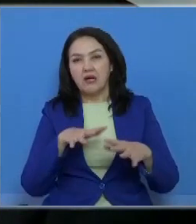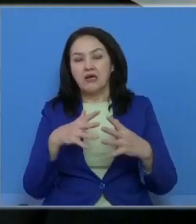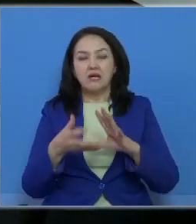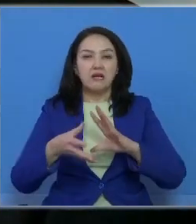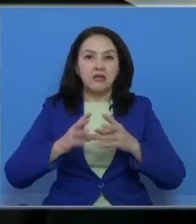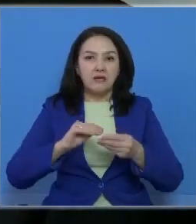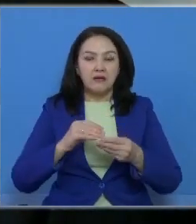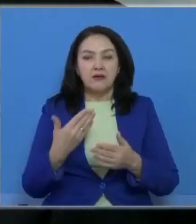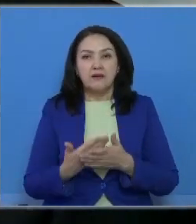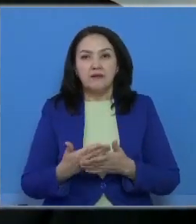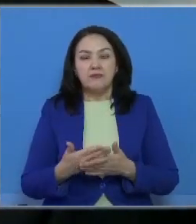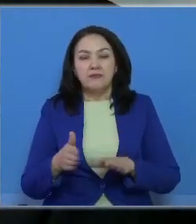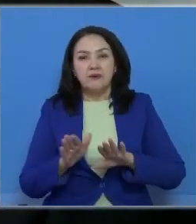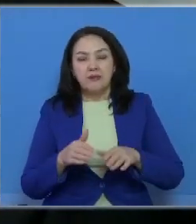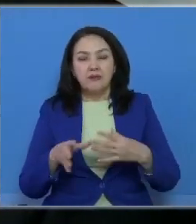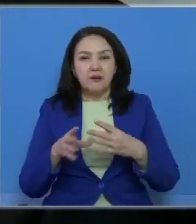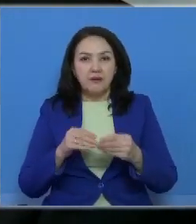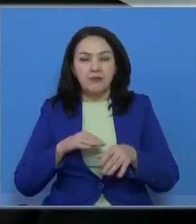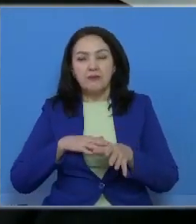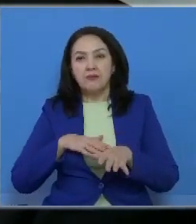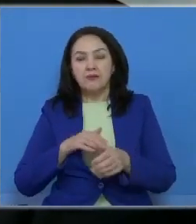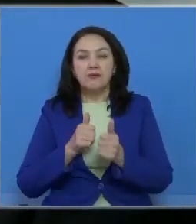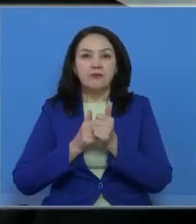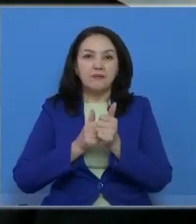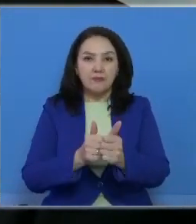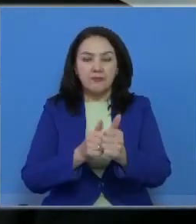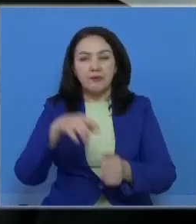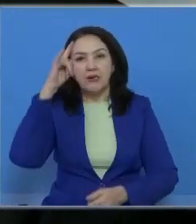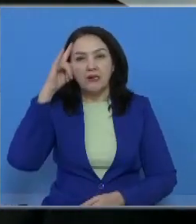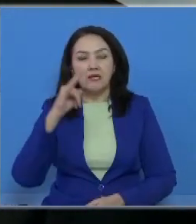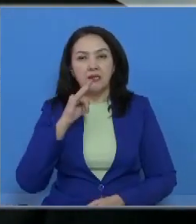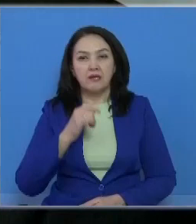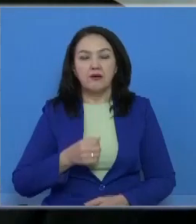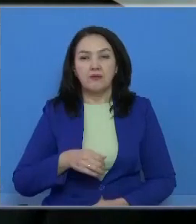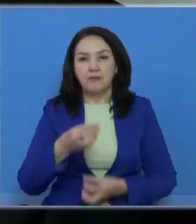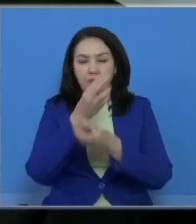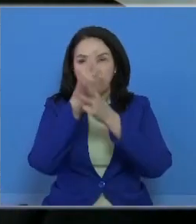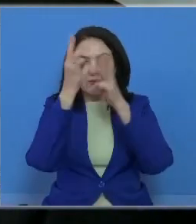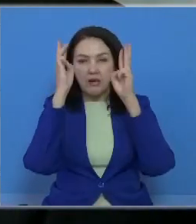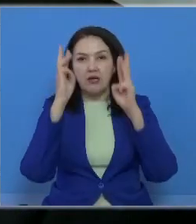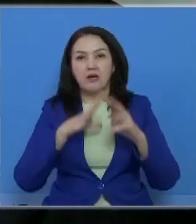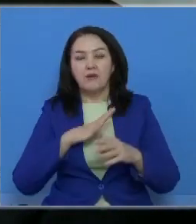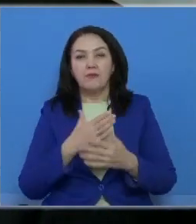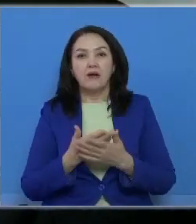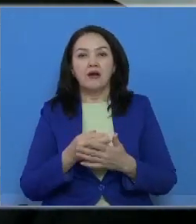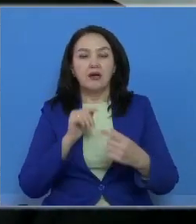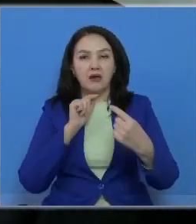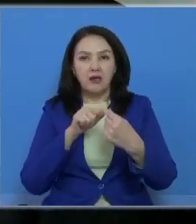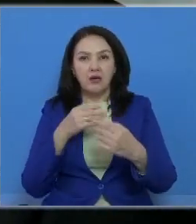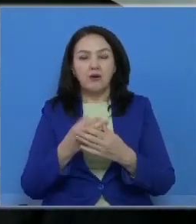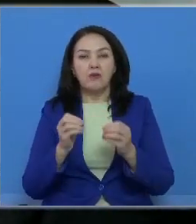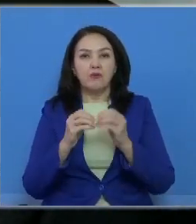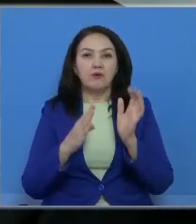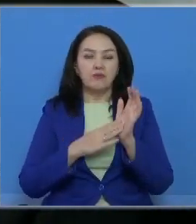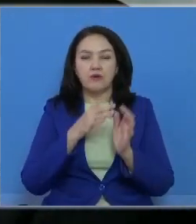жалпы батырдың соңынан ерген қазақ руларының патшалық Ресейдің отаршылдық саясатына қарсылығы бұл